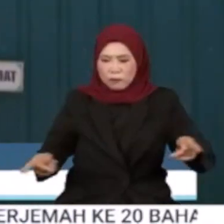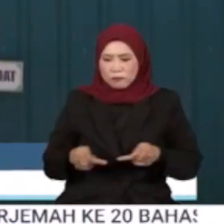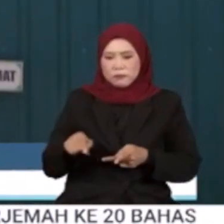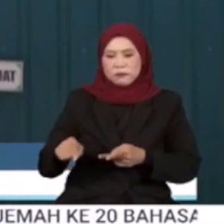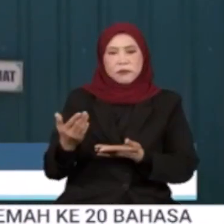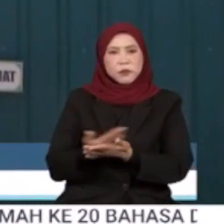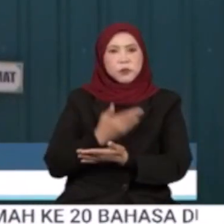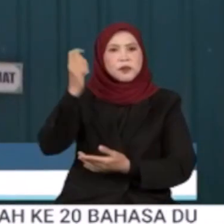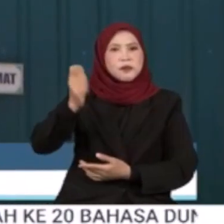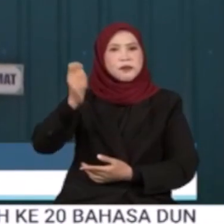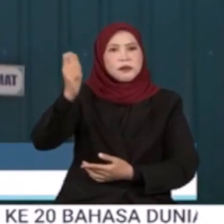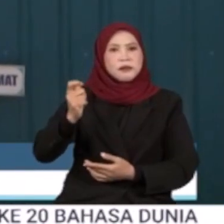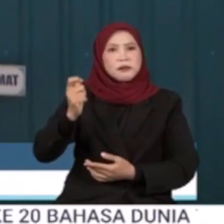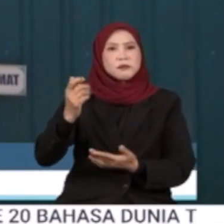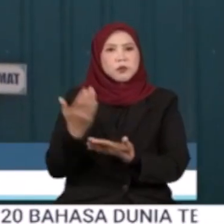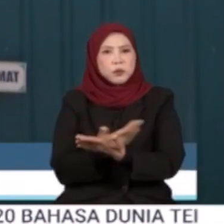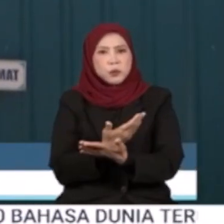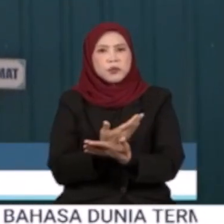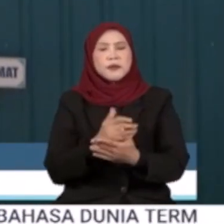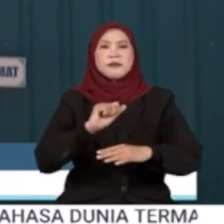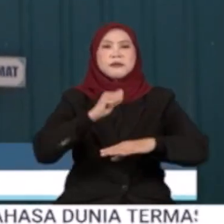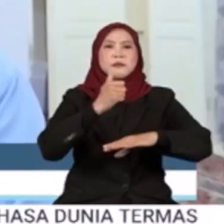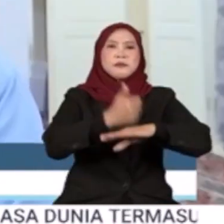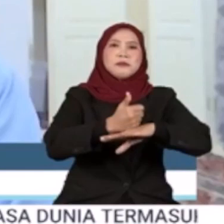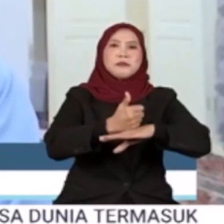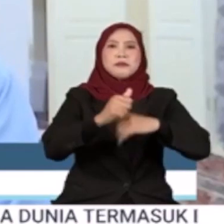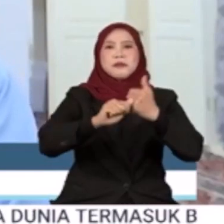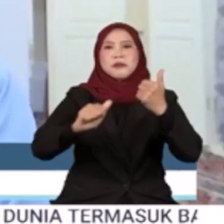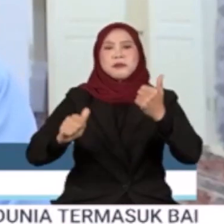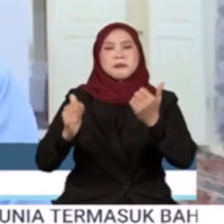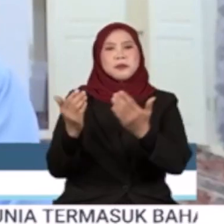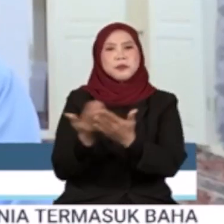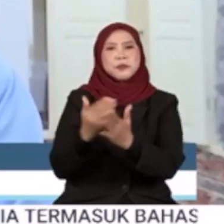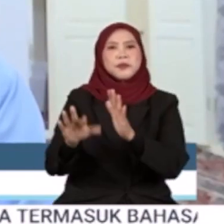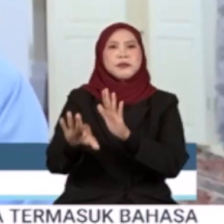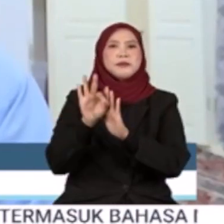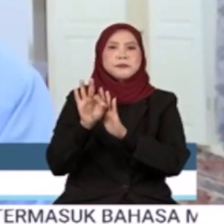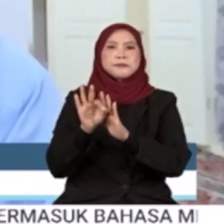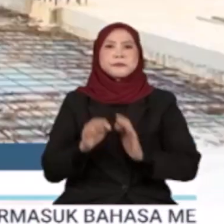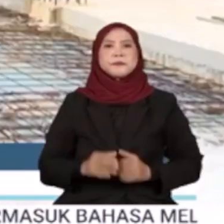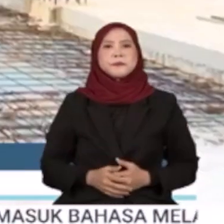pembaik bilik air dengan bantuan jawatankuasa kita yang baru dilantik baru-baru ini.